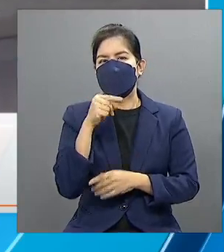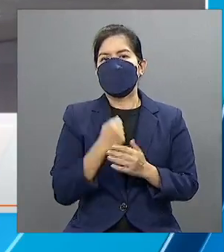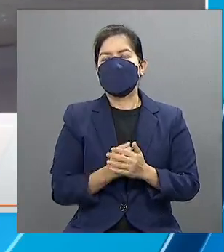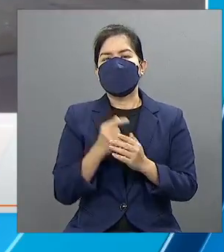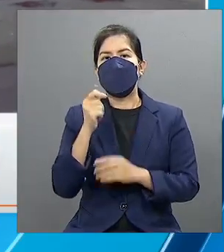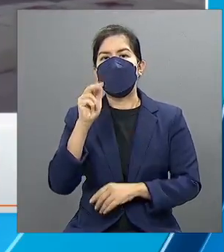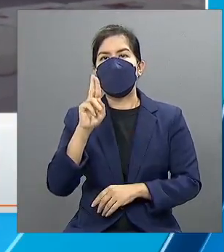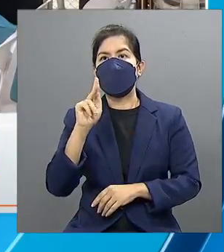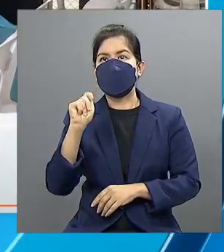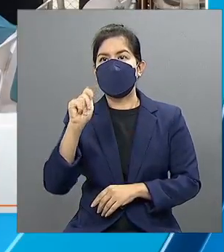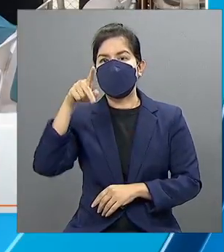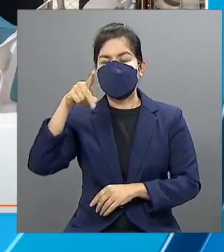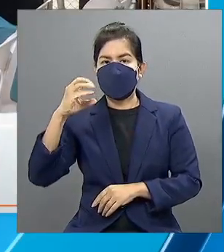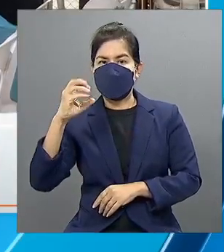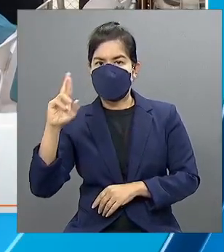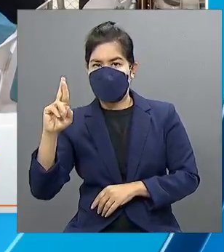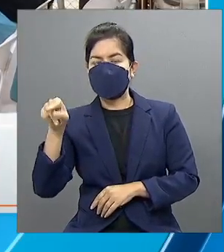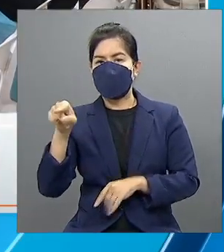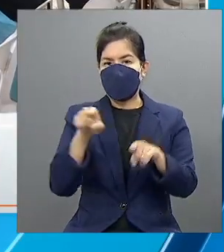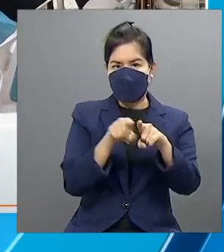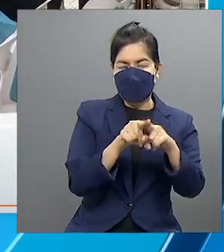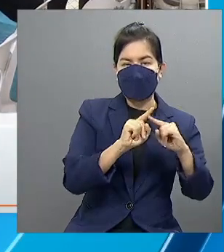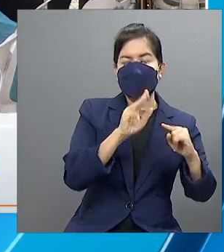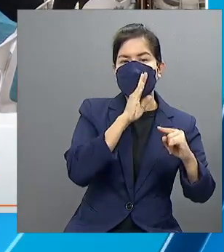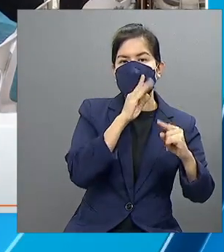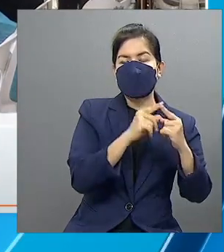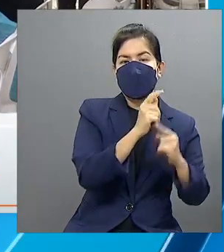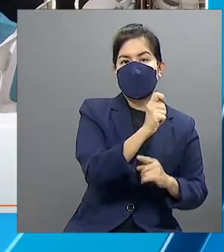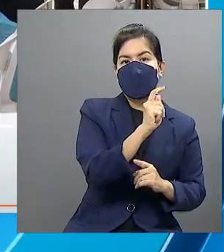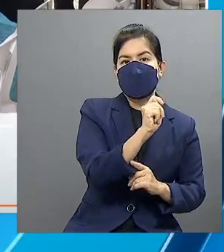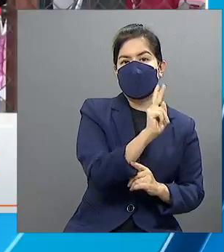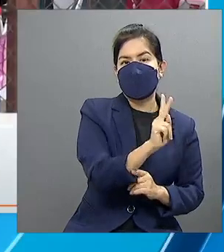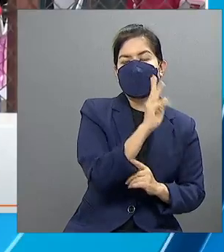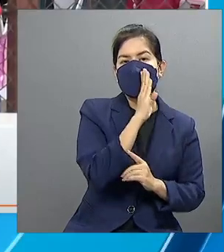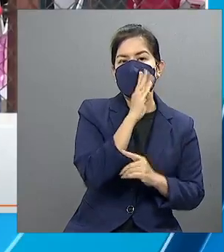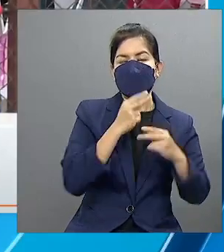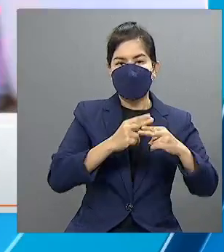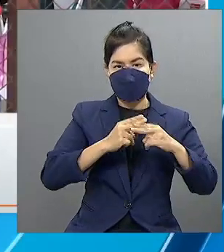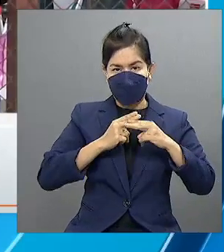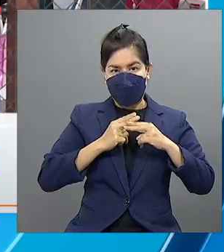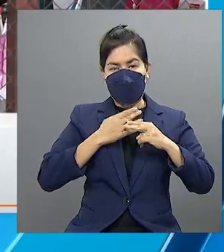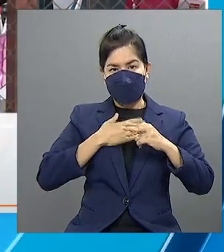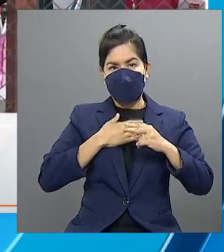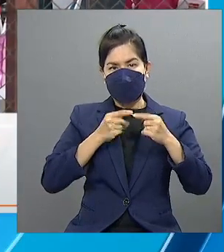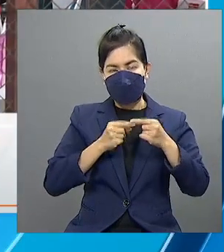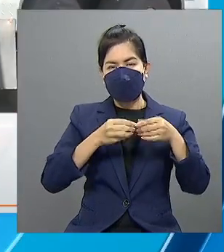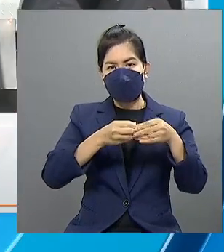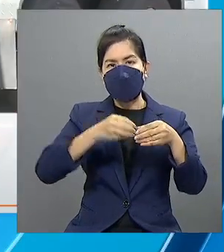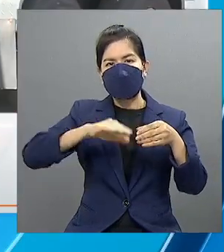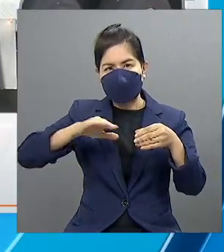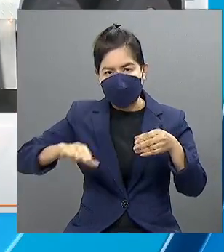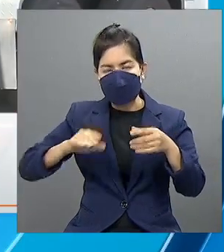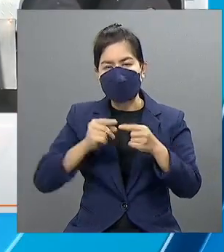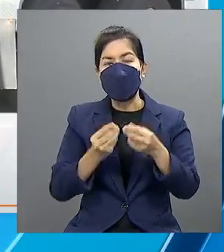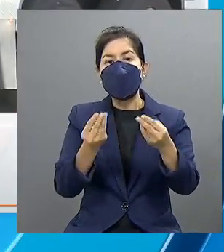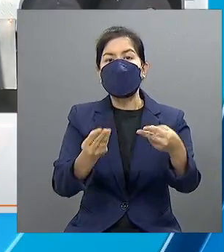นกันก็แยงไปหลังจมูกแต่ ATK สำหรับที่ตรวจตัวเองเนี่ยโดยเฉพาะในเด็กเล็กเราอาจจะอนุญาตให้แยงเข้าไป